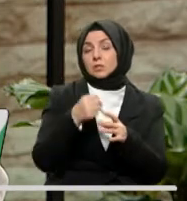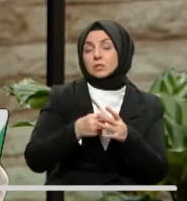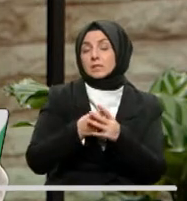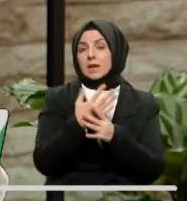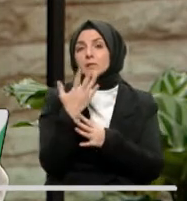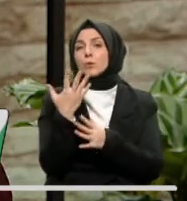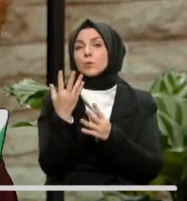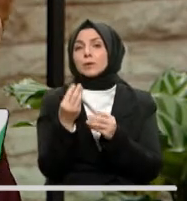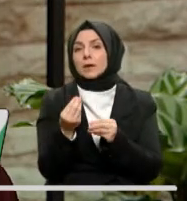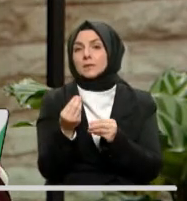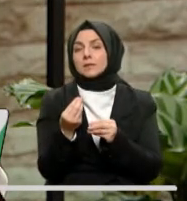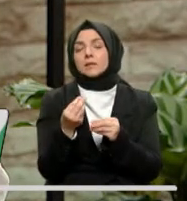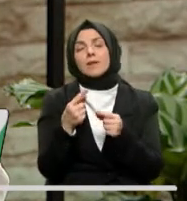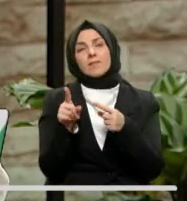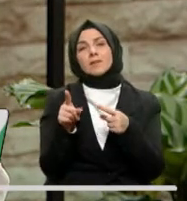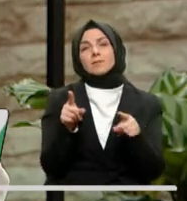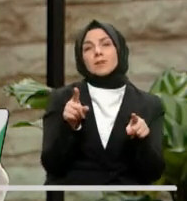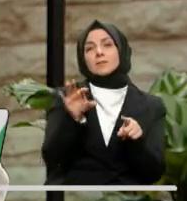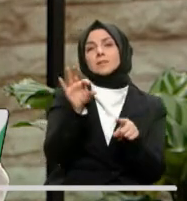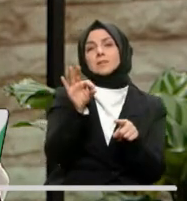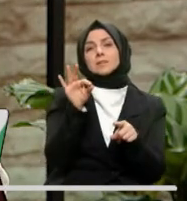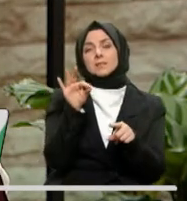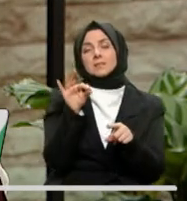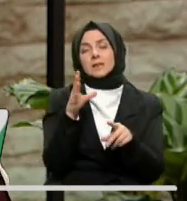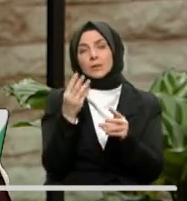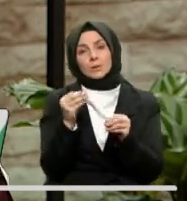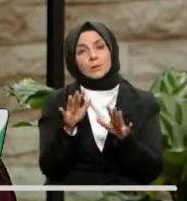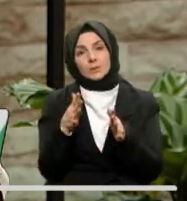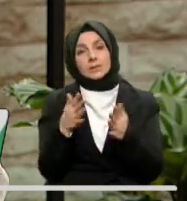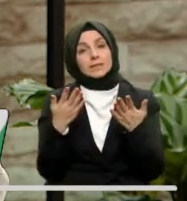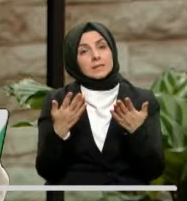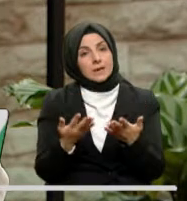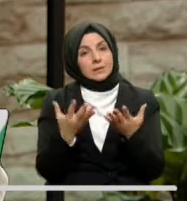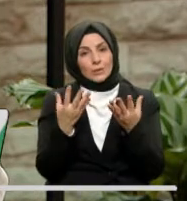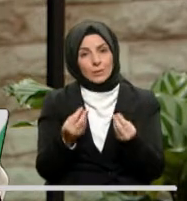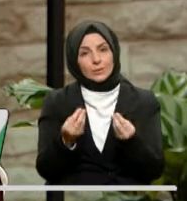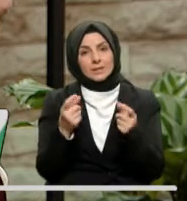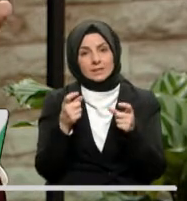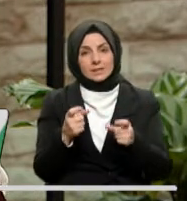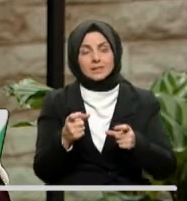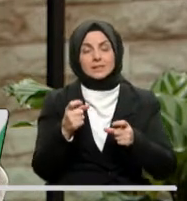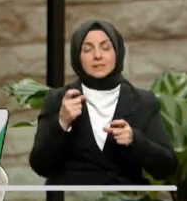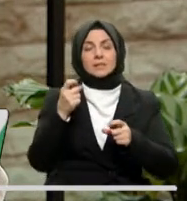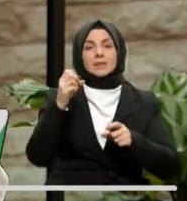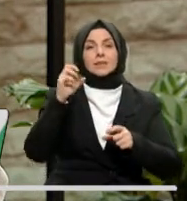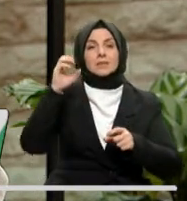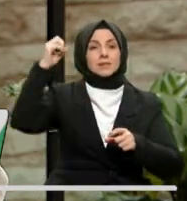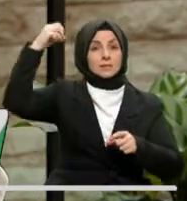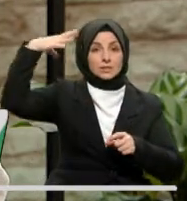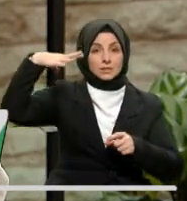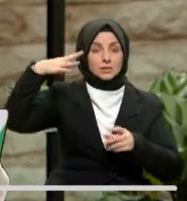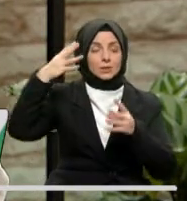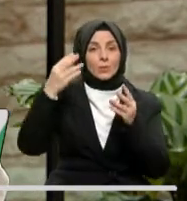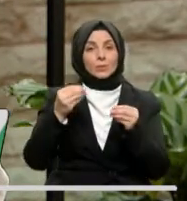diye saksı bitkileri miz var bunlara göre de seçimler yapılabilir yani Bulunduğunuz mekan Işık durumuna göre bitkilerde seçenek